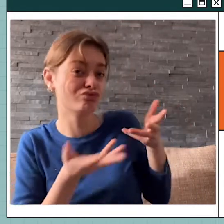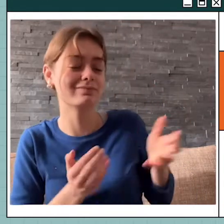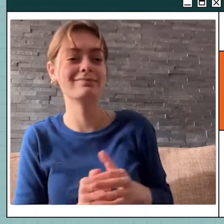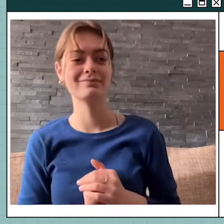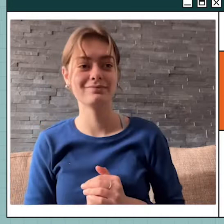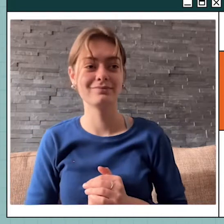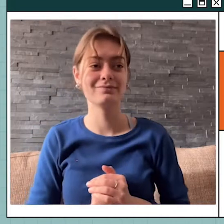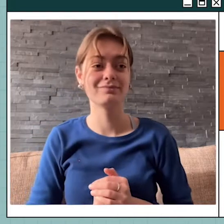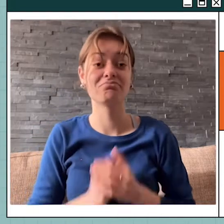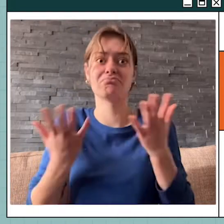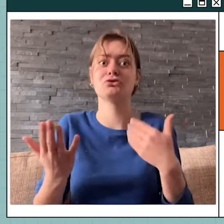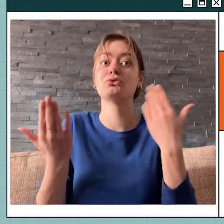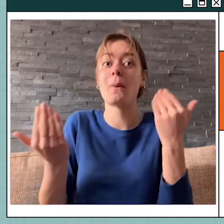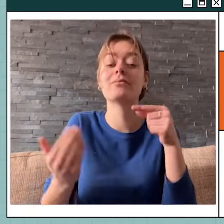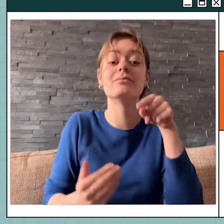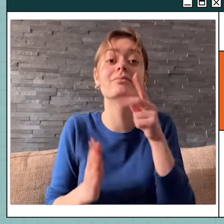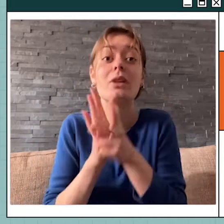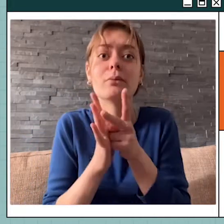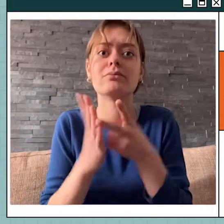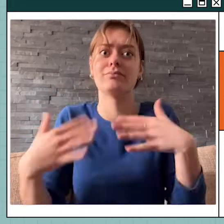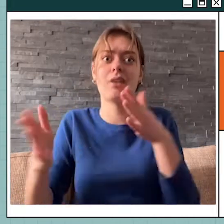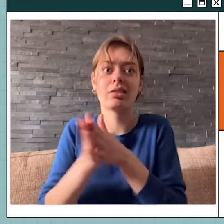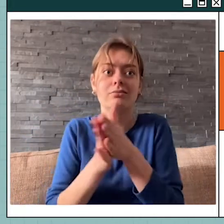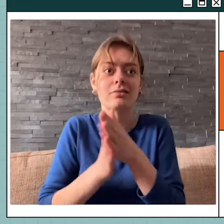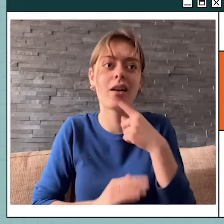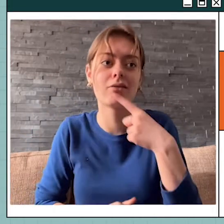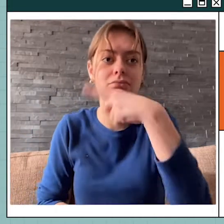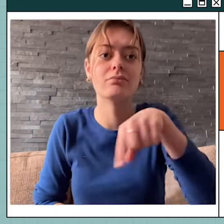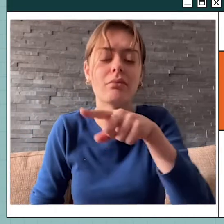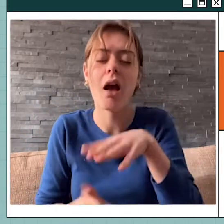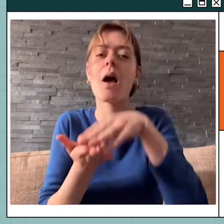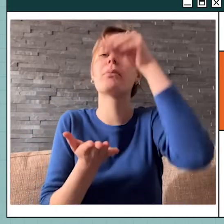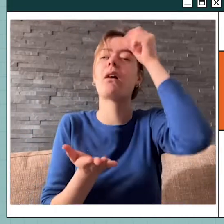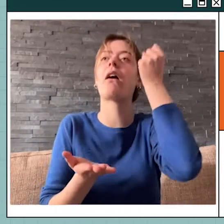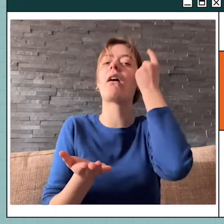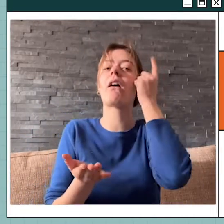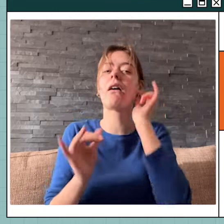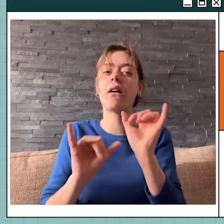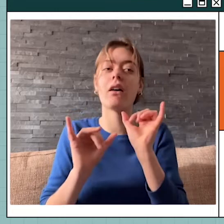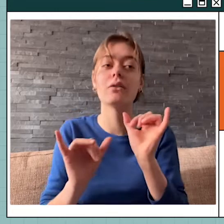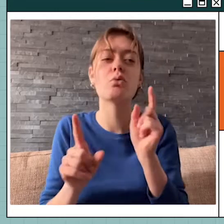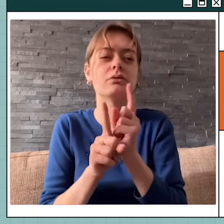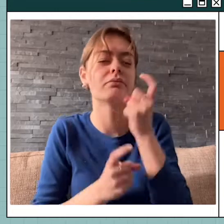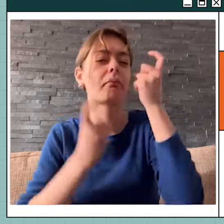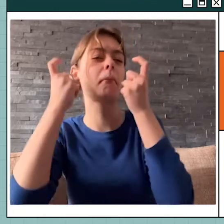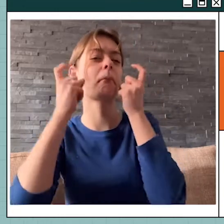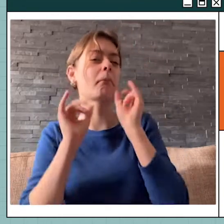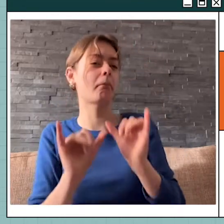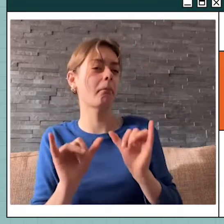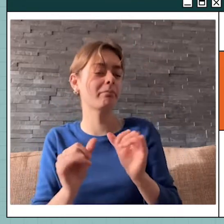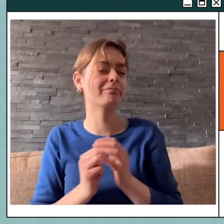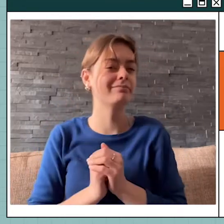et retirez votre masque. Voilà, j'espère que cette capsule a été intéressante pour vous et qu'elle vous a appris quelque chose. Et